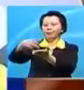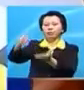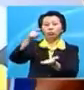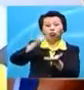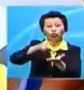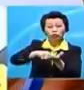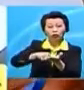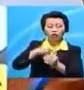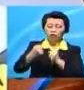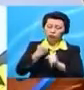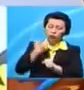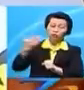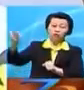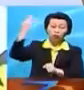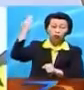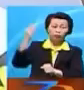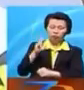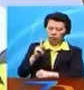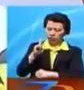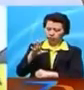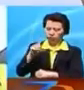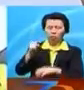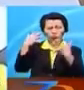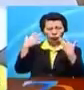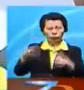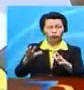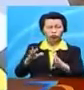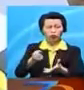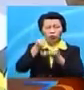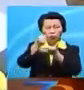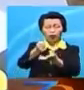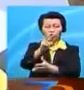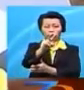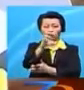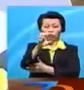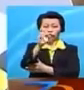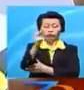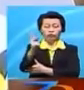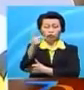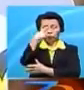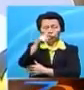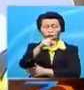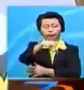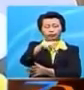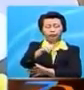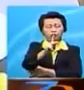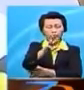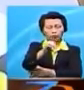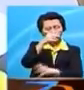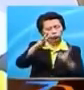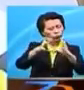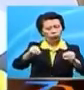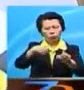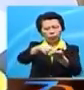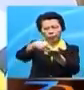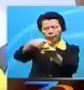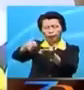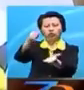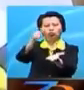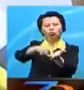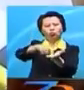tahun lepas punya hutang pun KBS dah bagi RM200,000 kepada PKBM untuk selesaikan hutang-hutang